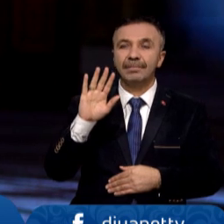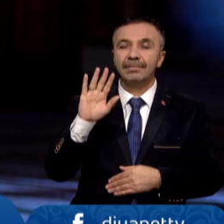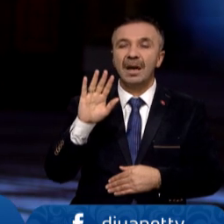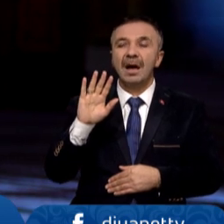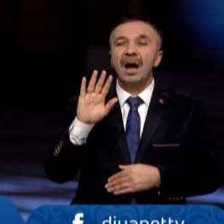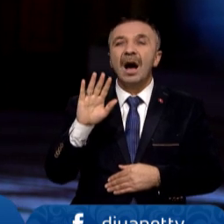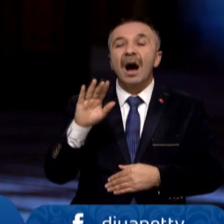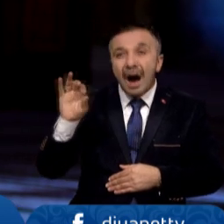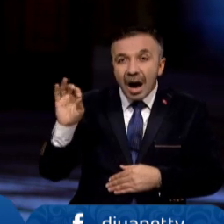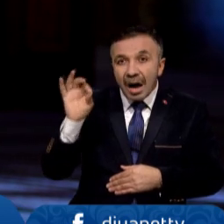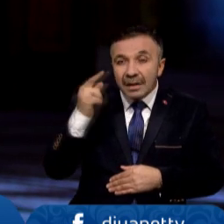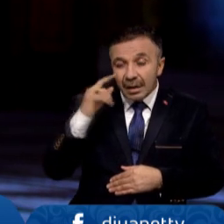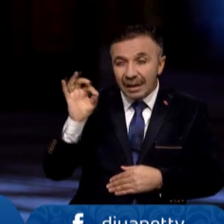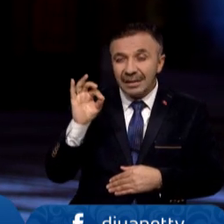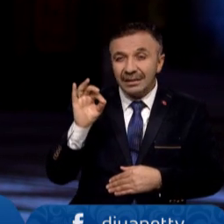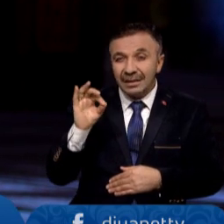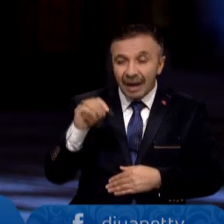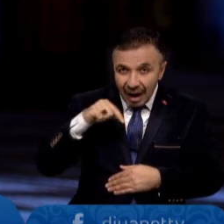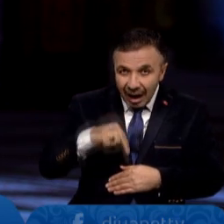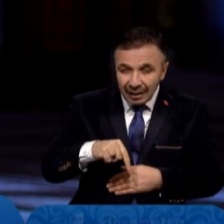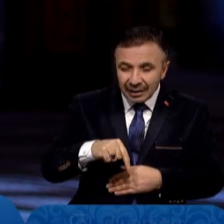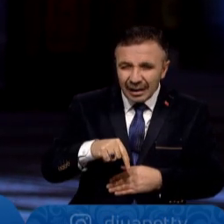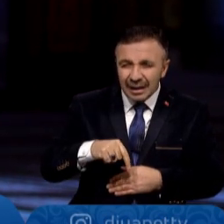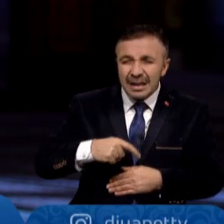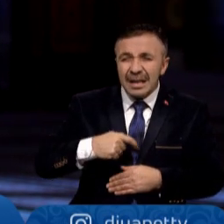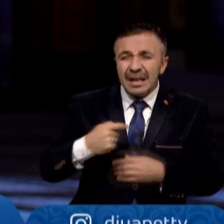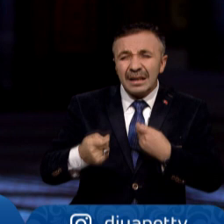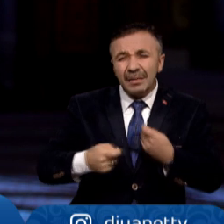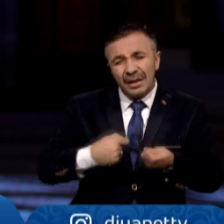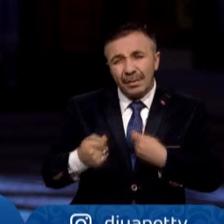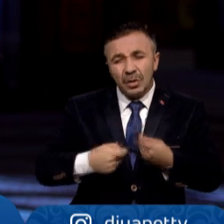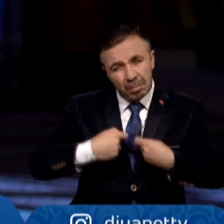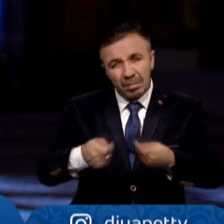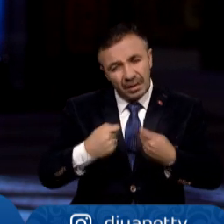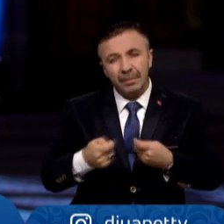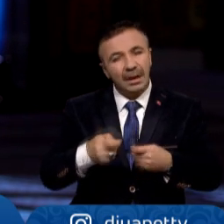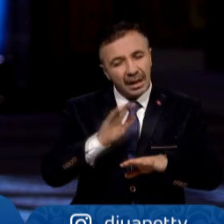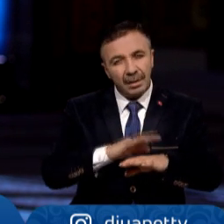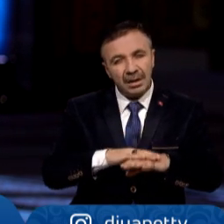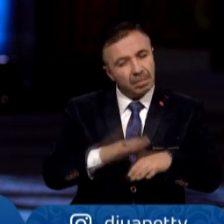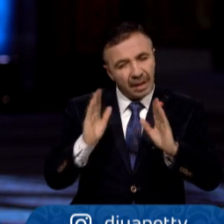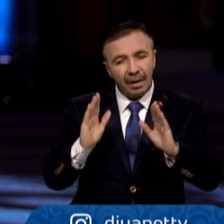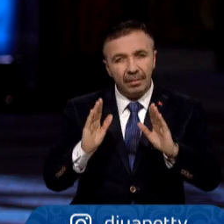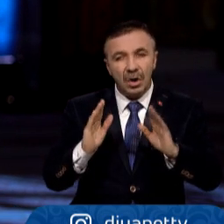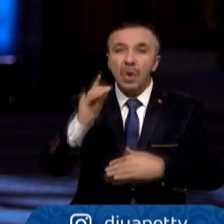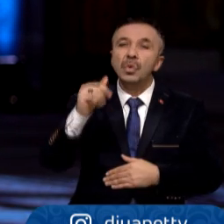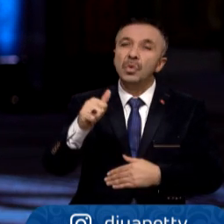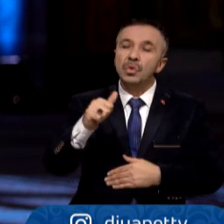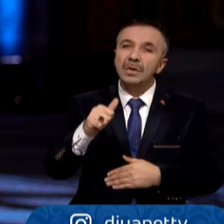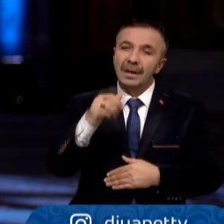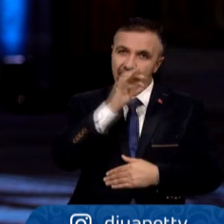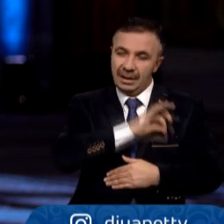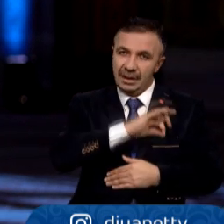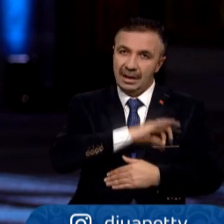hazine'nin üst kapağı da açıktır alt kapağı da açıktır o devamlı üstten